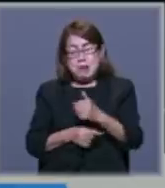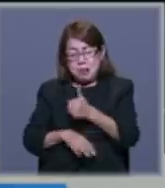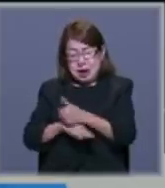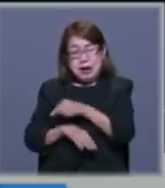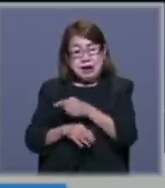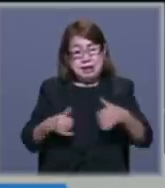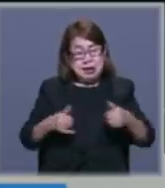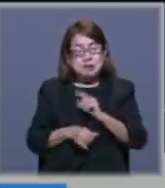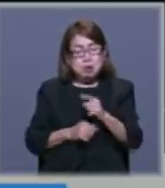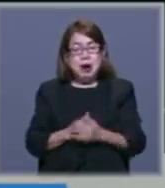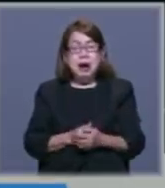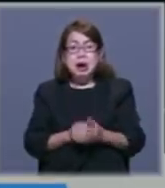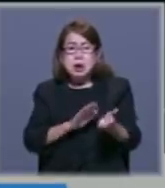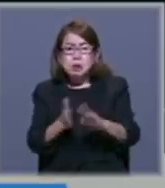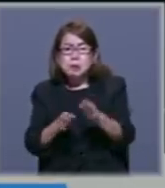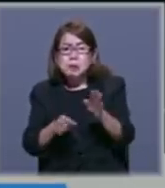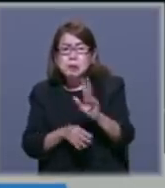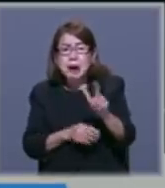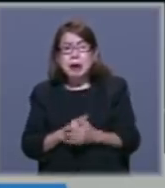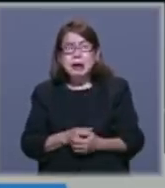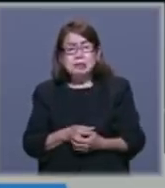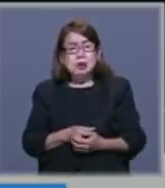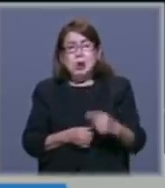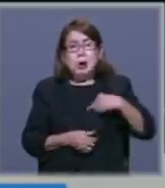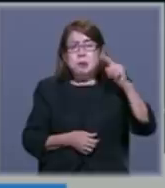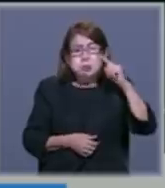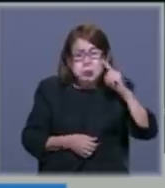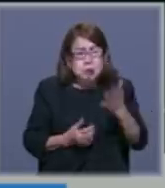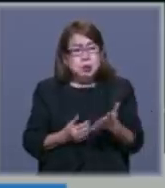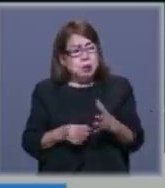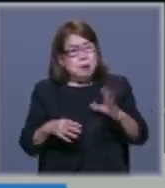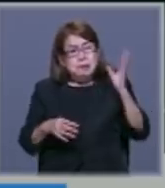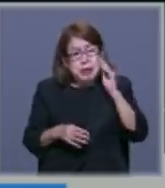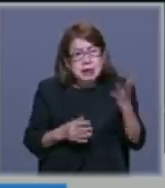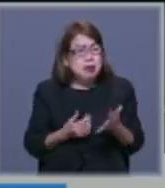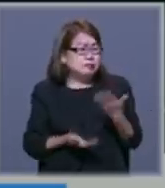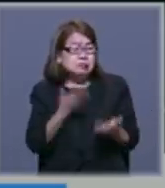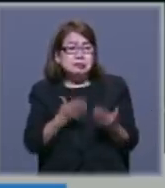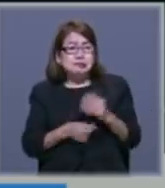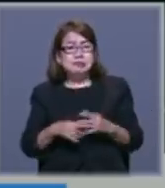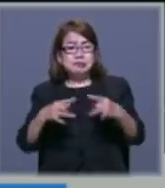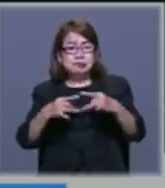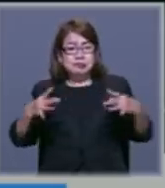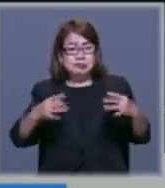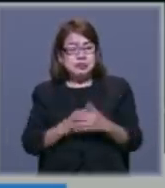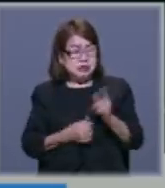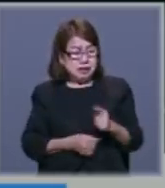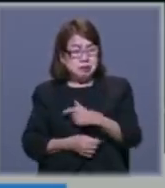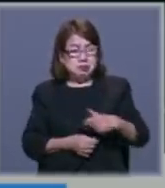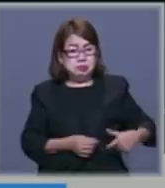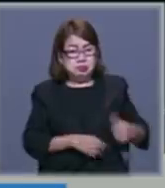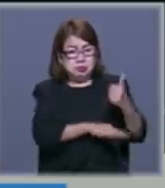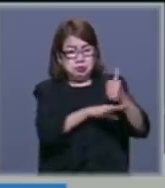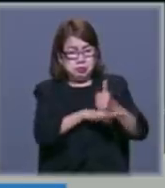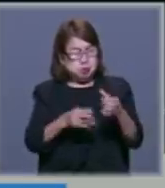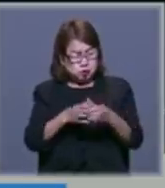บบนี้ของไทยรักษาชาติต่อให้จะมีเจตนาสุจริตอย่างไรก็ตามไปขัดกับประเพณีการปกครองในระบบประชาธิปไตยอันมีพระมหากษัตริย์ทรงเป็นประ